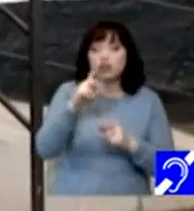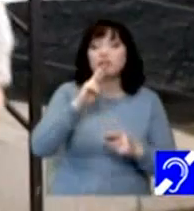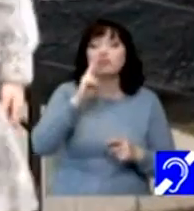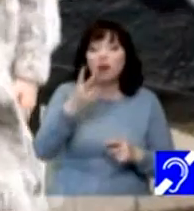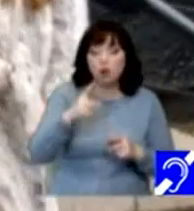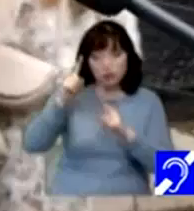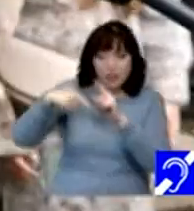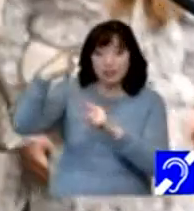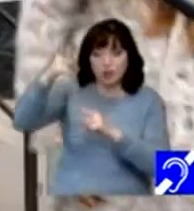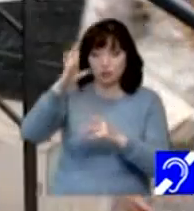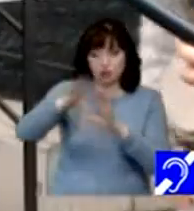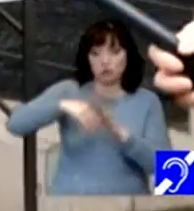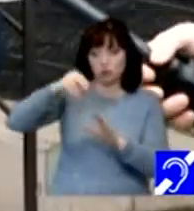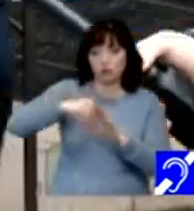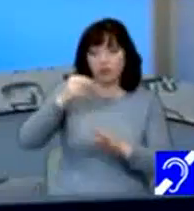alegeri locale generale.